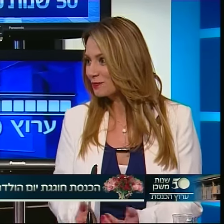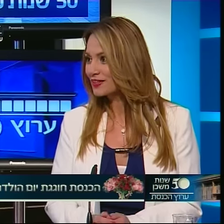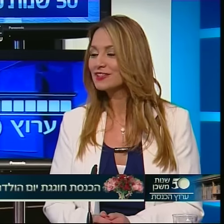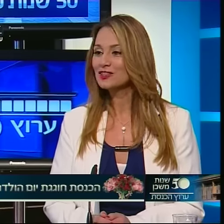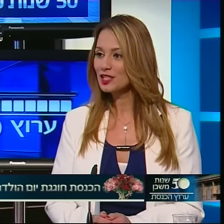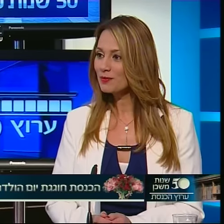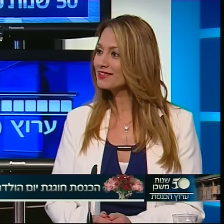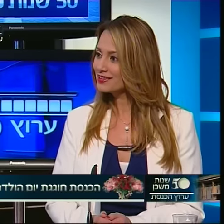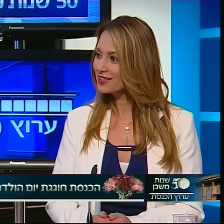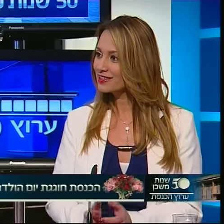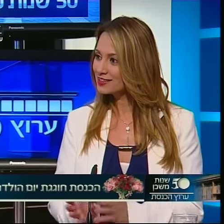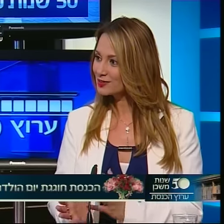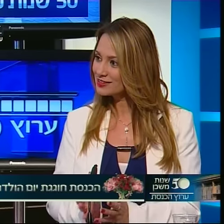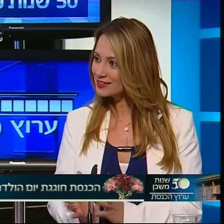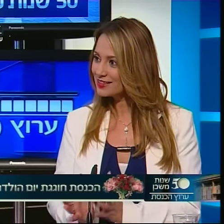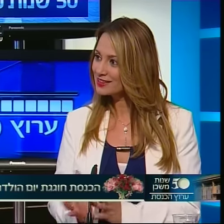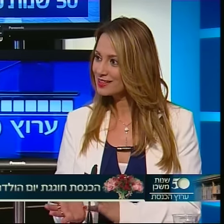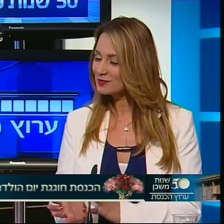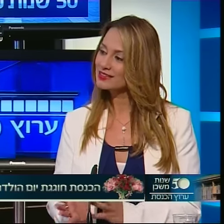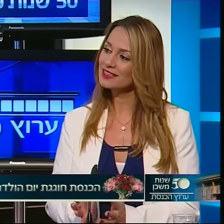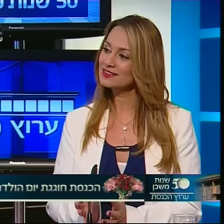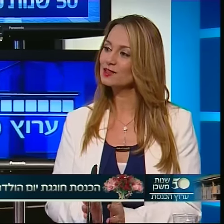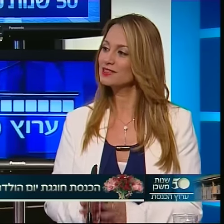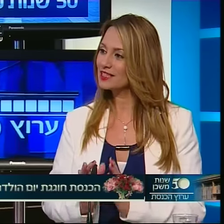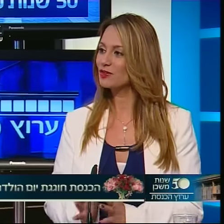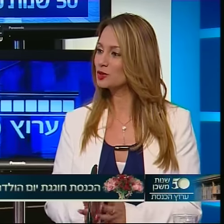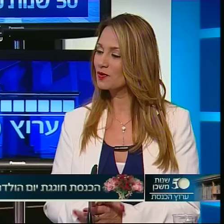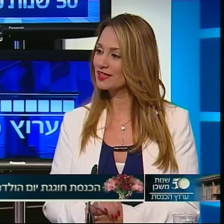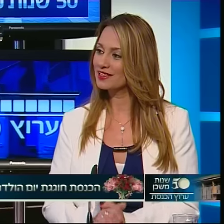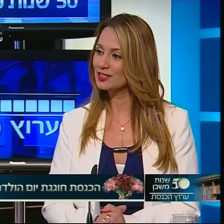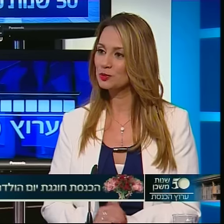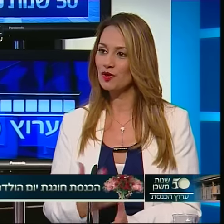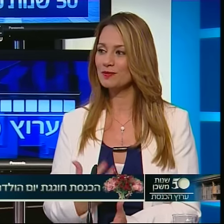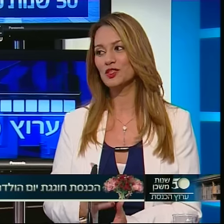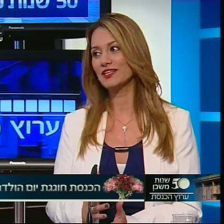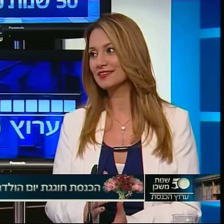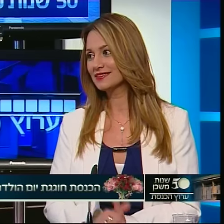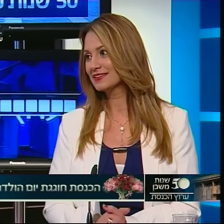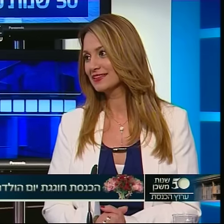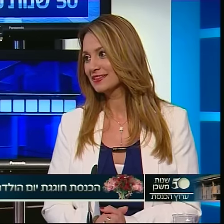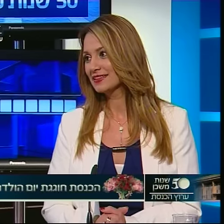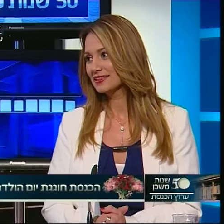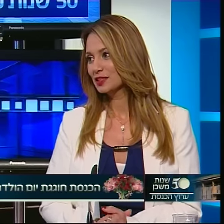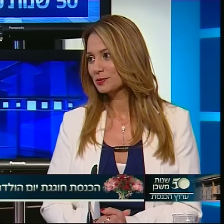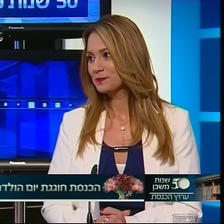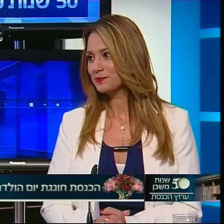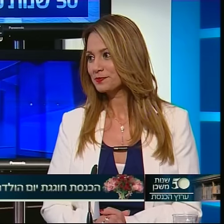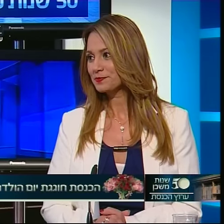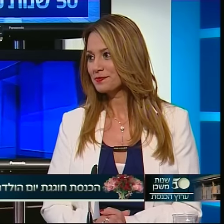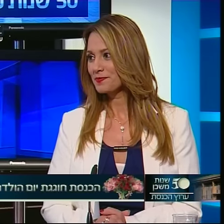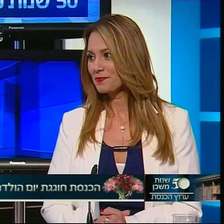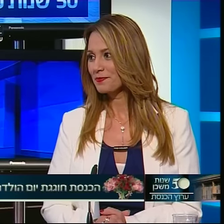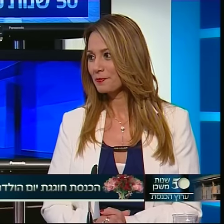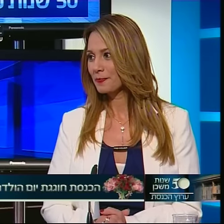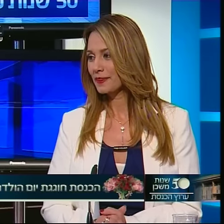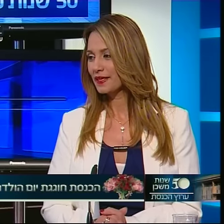חדשה. שאני אלמד את הדרך לעשות את זה קצת מזה, קצת מזה, אבל לשמור על מי שאני. אני אשאל שאלה, למרות